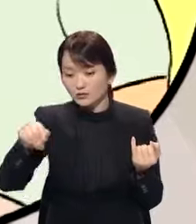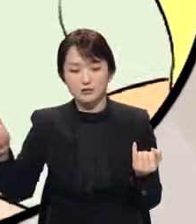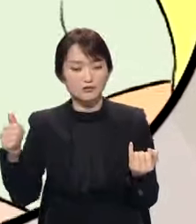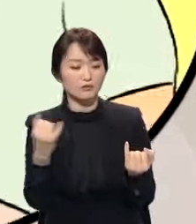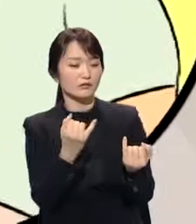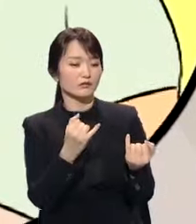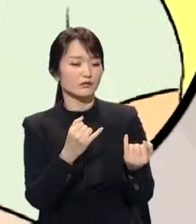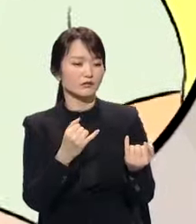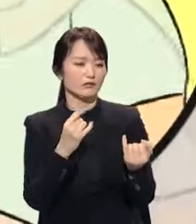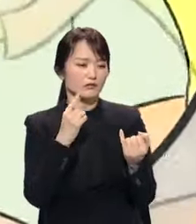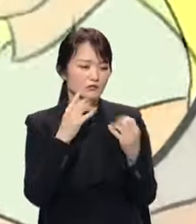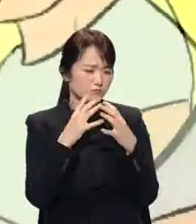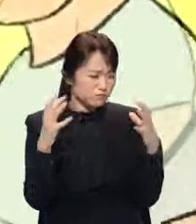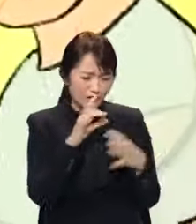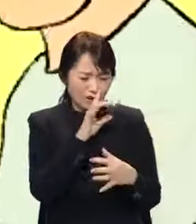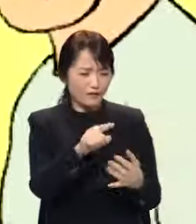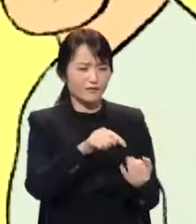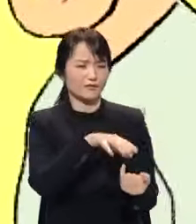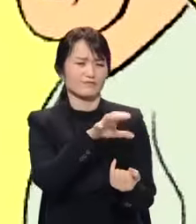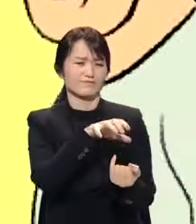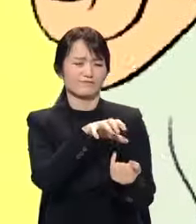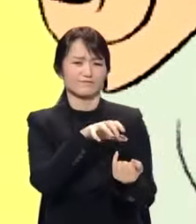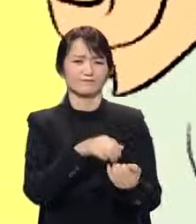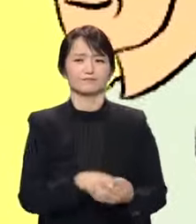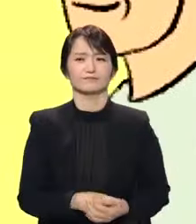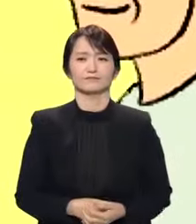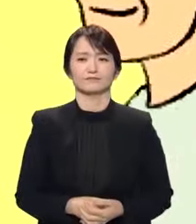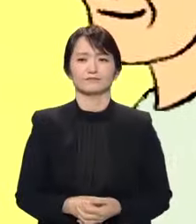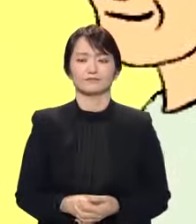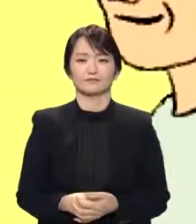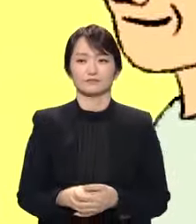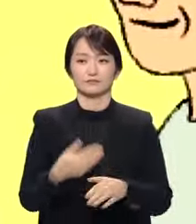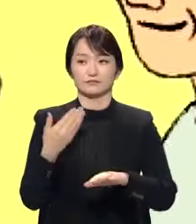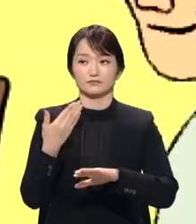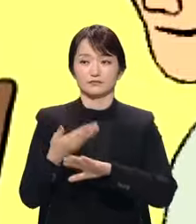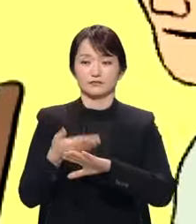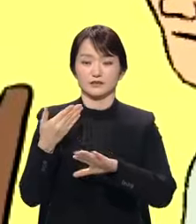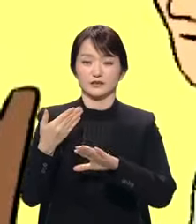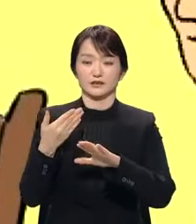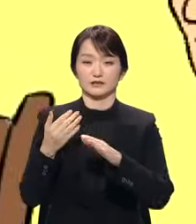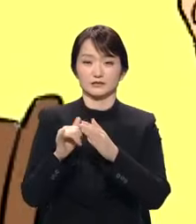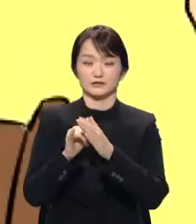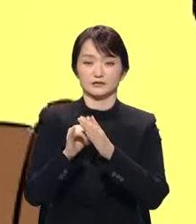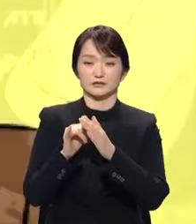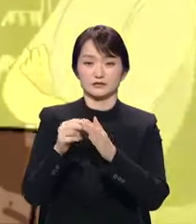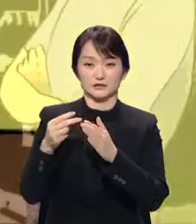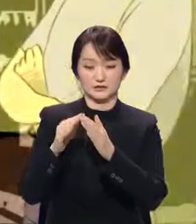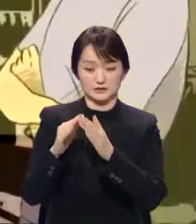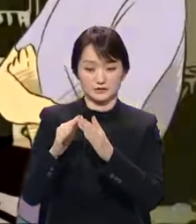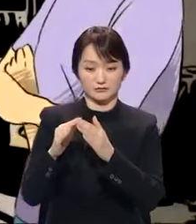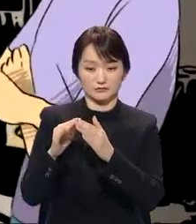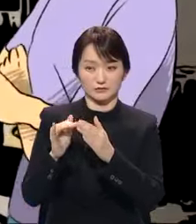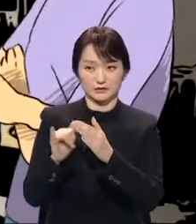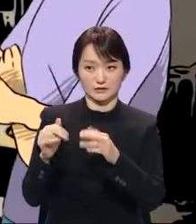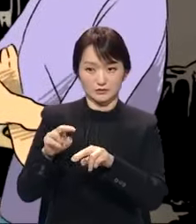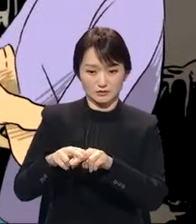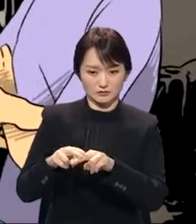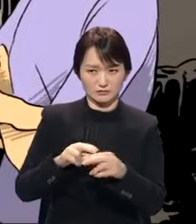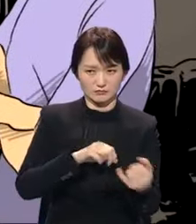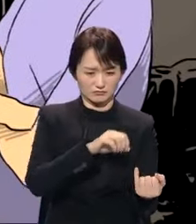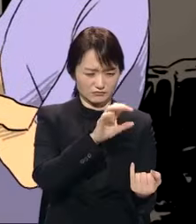되겠니? 관리 좀 해라. 면박을 주신다는 겁니다. 심지어 다른 시가 식구들은 다 있는데도 이러셔서 너무 민망하다고 하고요.